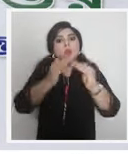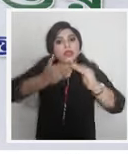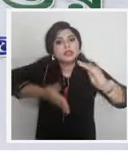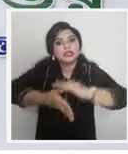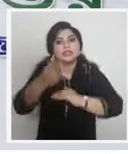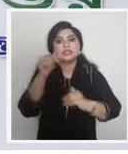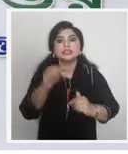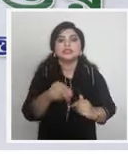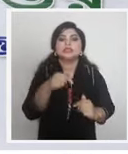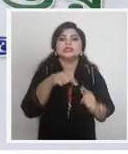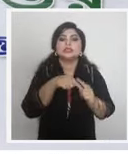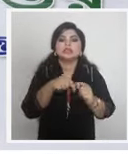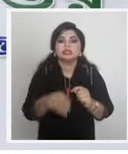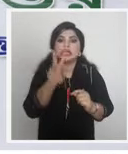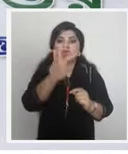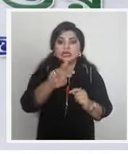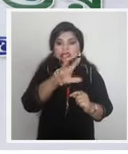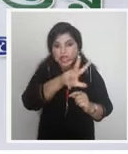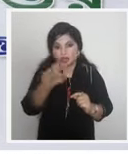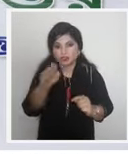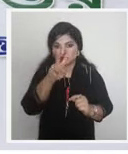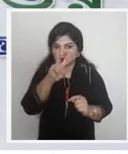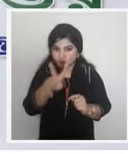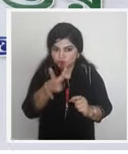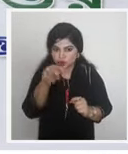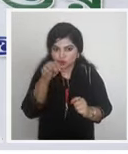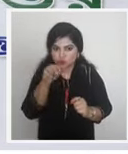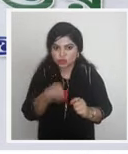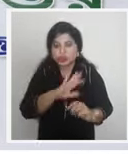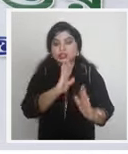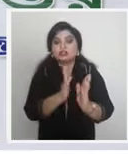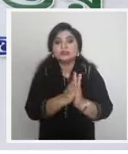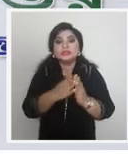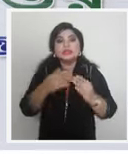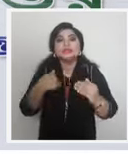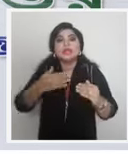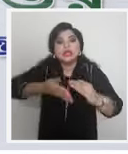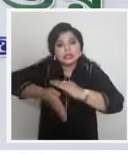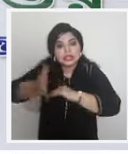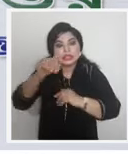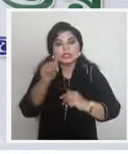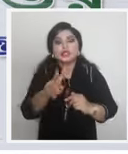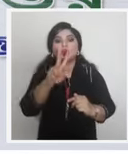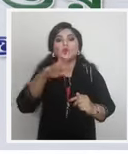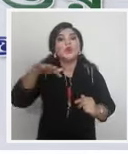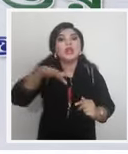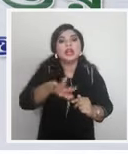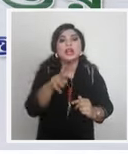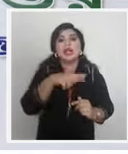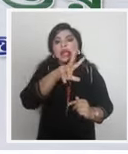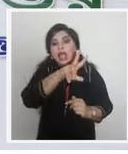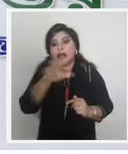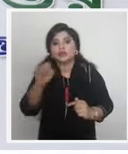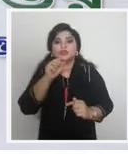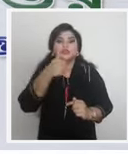3,29,820 জন। 24 ঘন্টায় কোয়ারেন্টাইন থেকে মুক্ত হয়েছেন 3,097 জন, এ পর্যন্ত কোয়ারেন্টাইন থেকে ছাড় পেয়েছেন